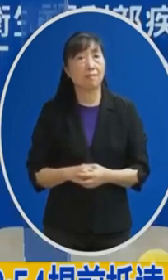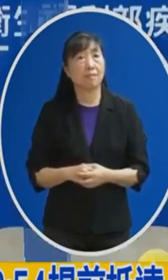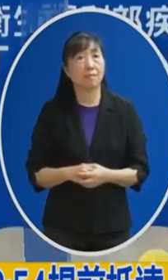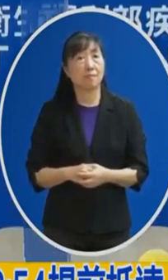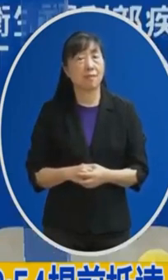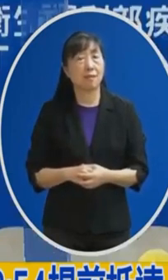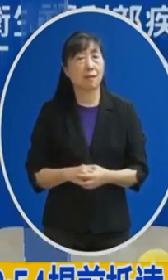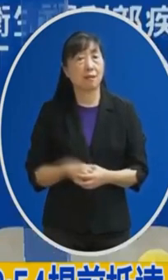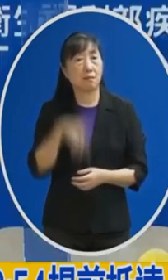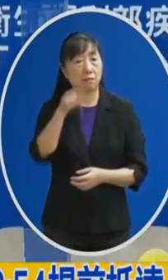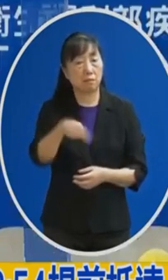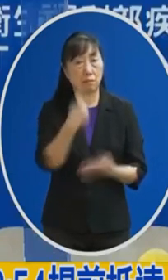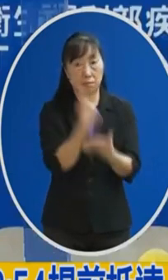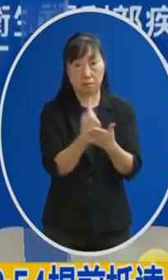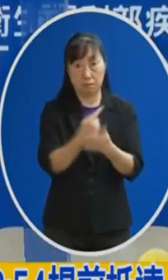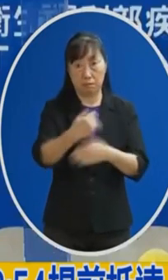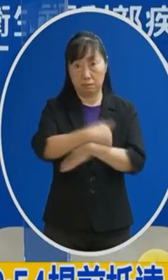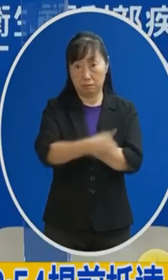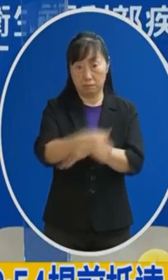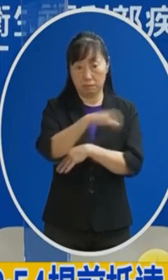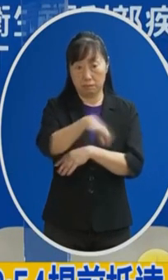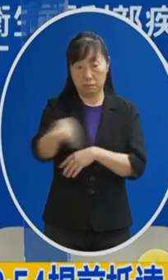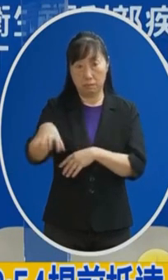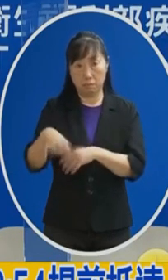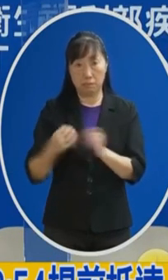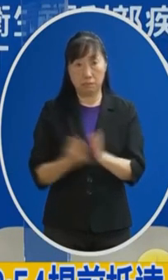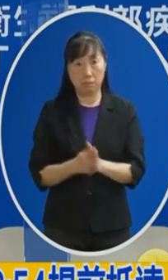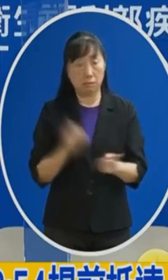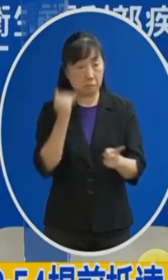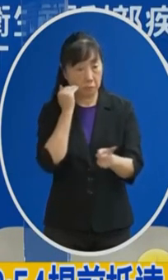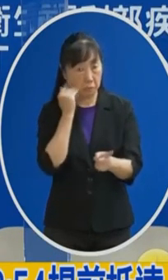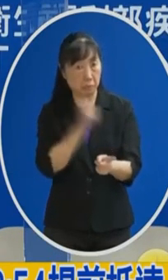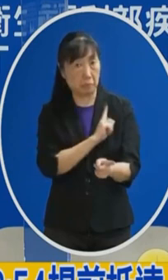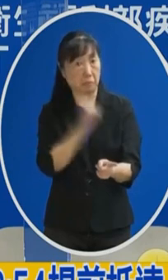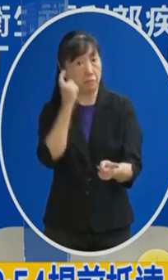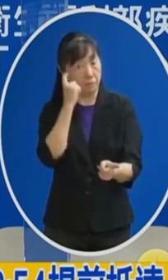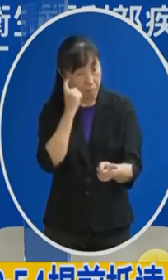现在各县那个意图或是他刻意